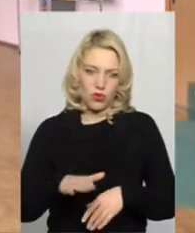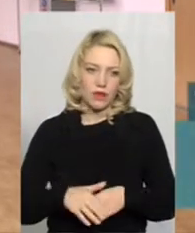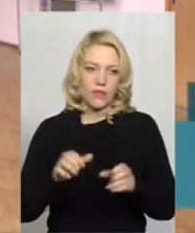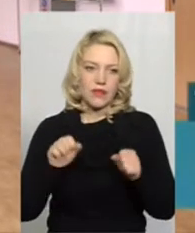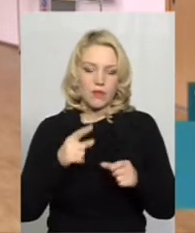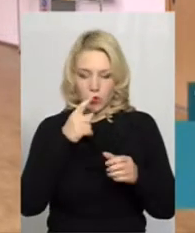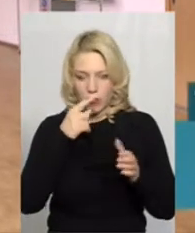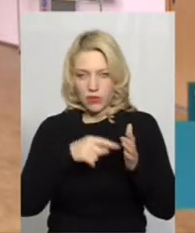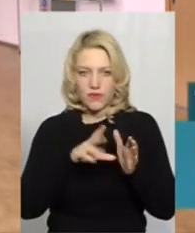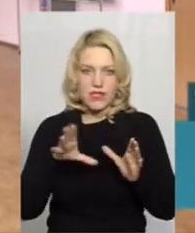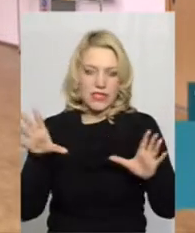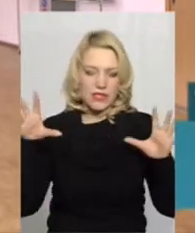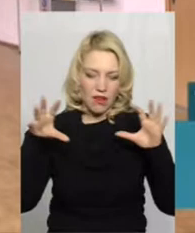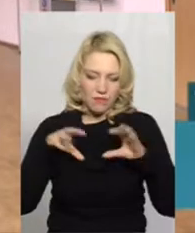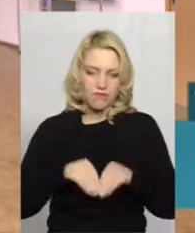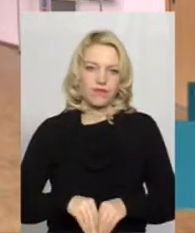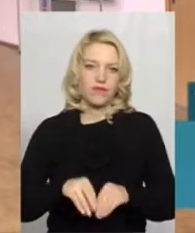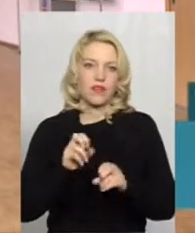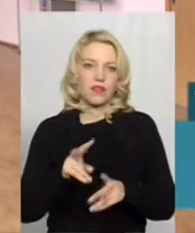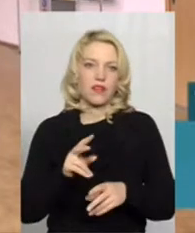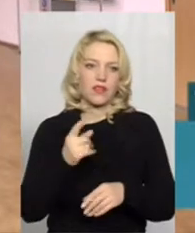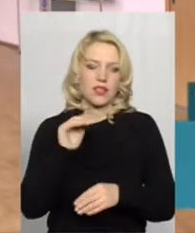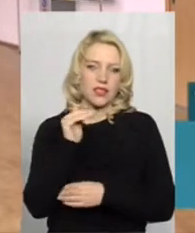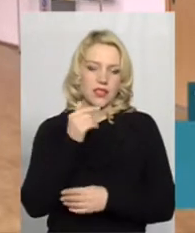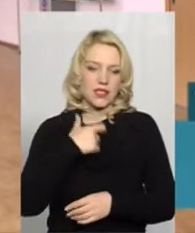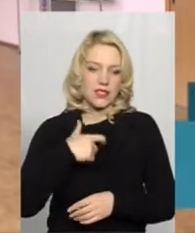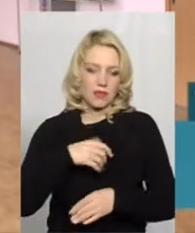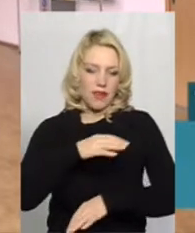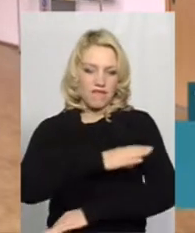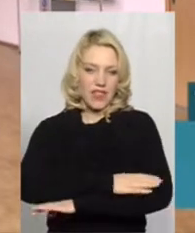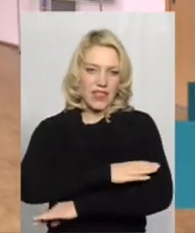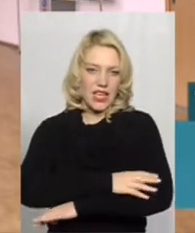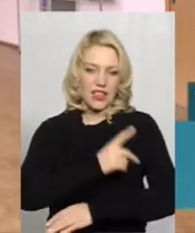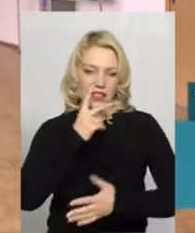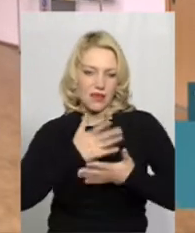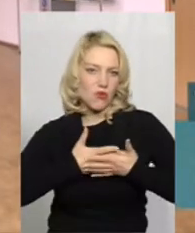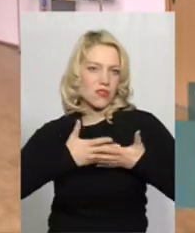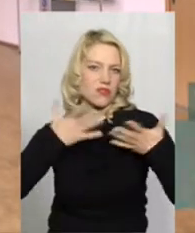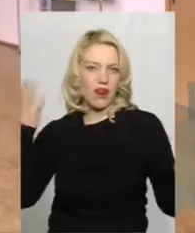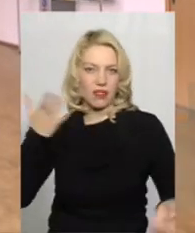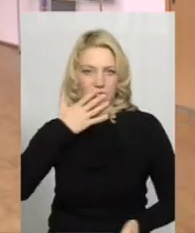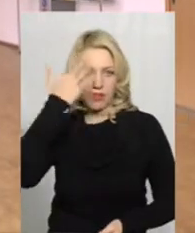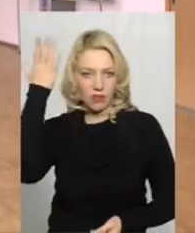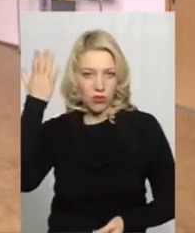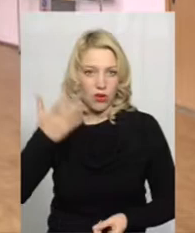в одну точку, що дитина веде себе так демонстративно.